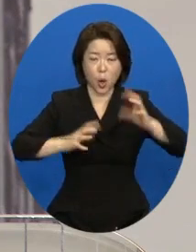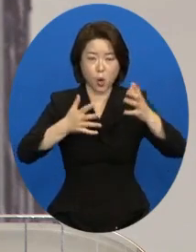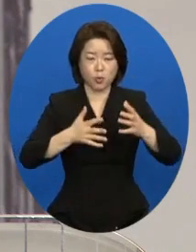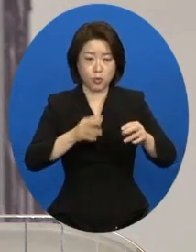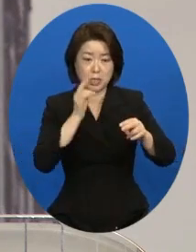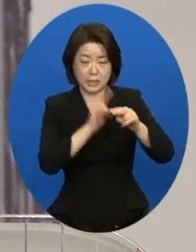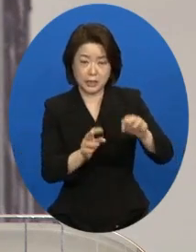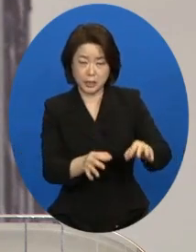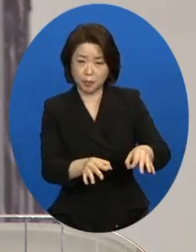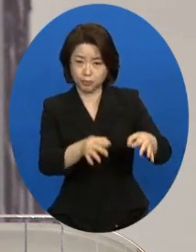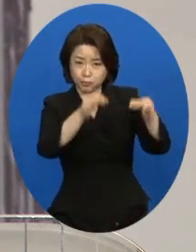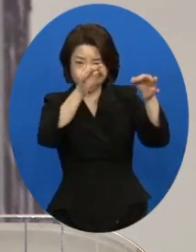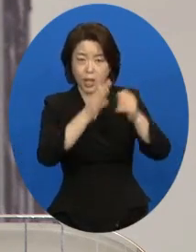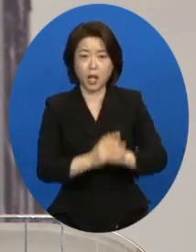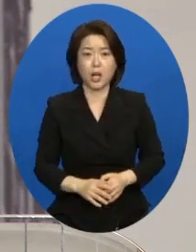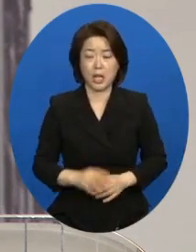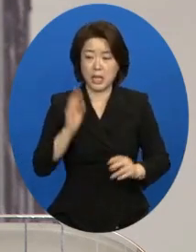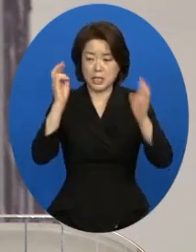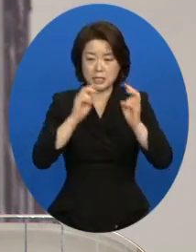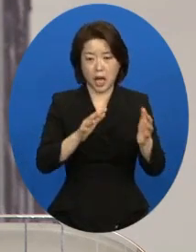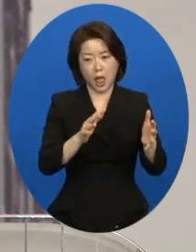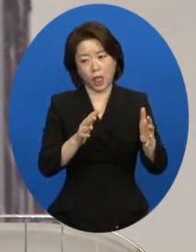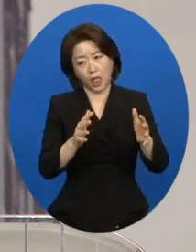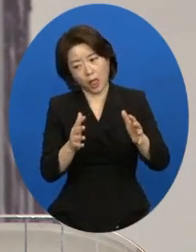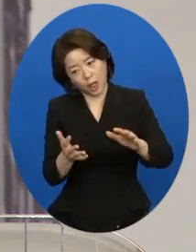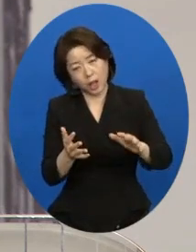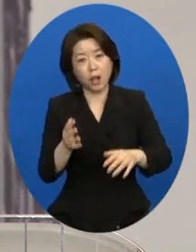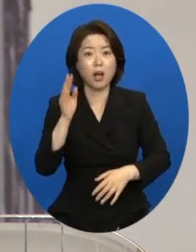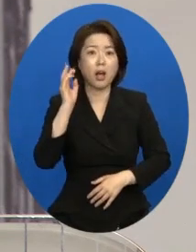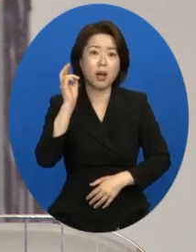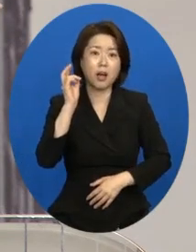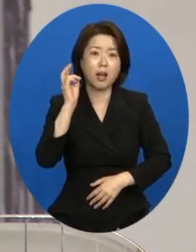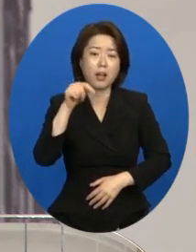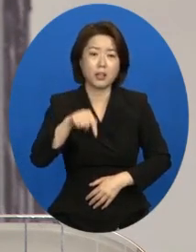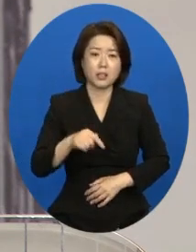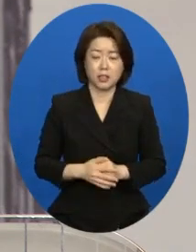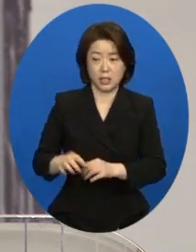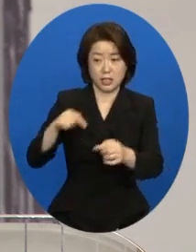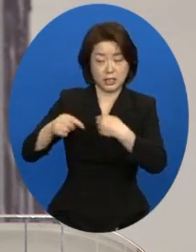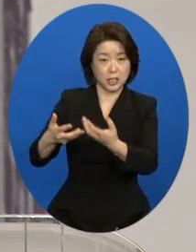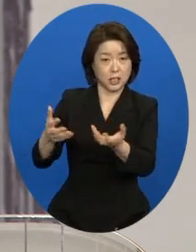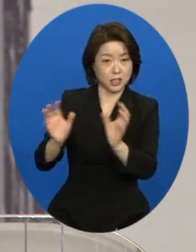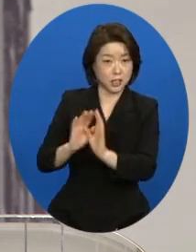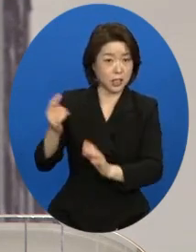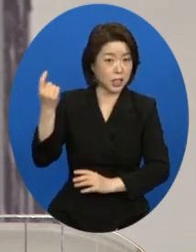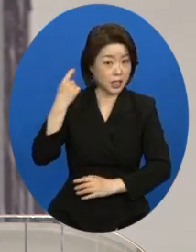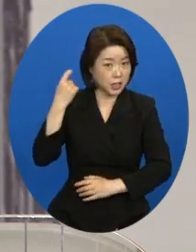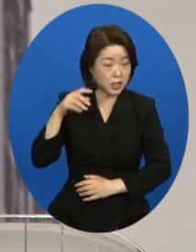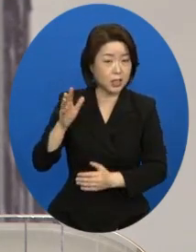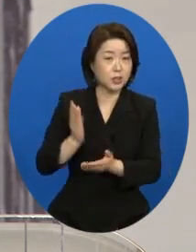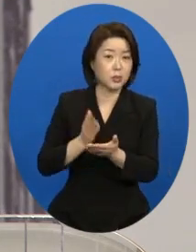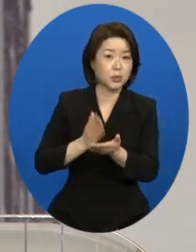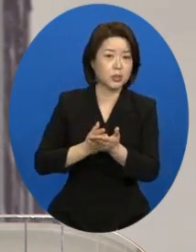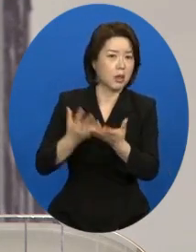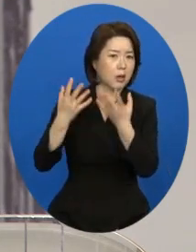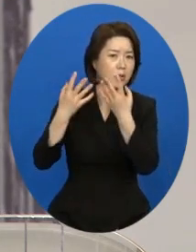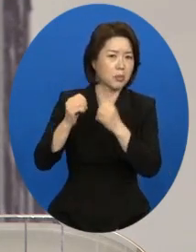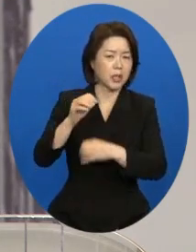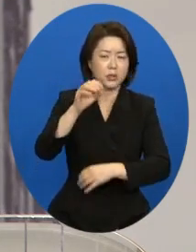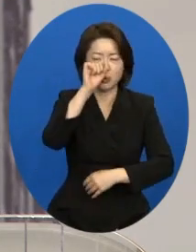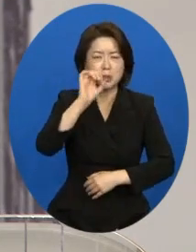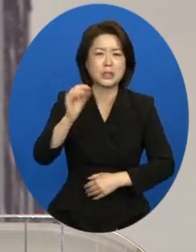유가가 올라가지는 않을까, 사업이 기울지는 않을까, 정치계에서도 들려오는 소식들도 항상 좋은 소식이 들려오지는